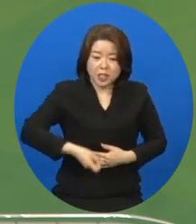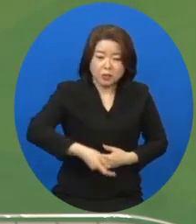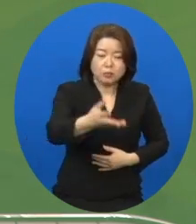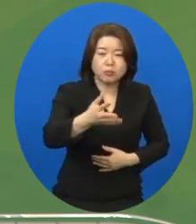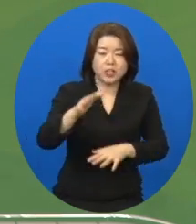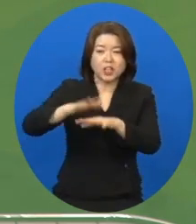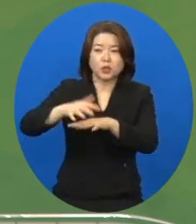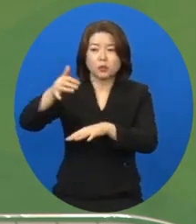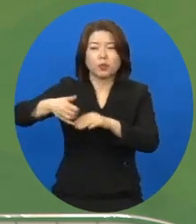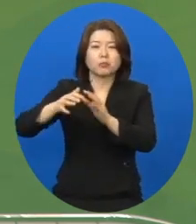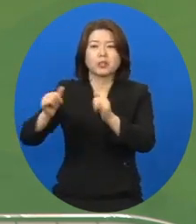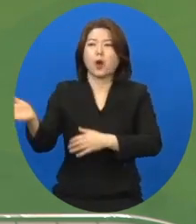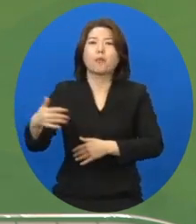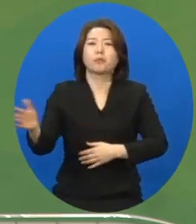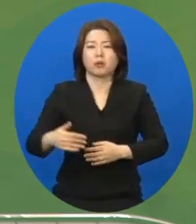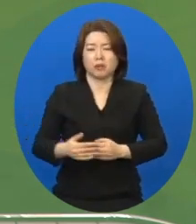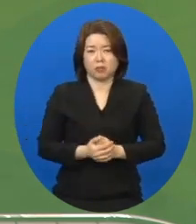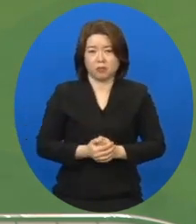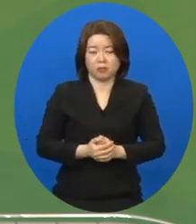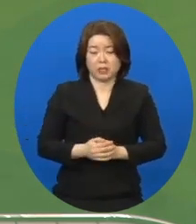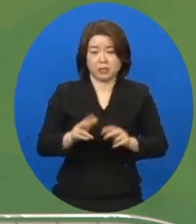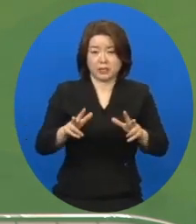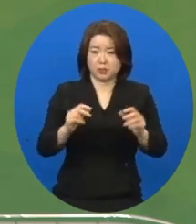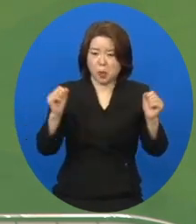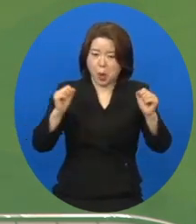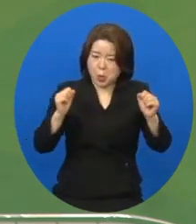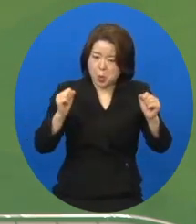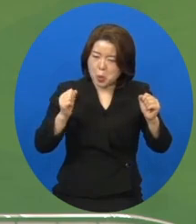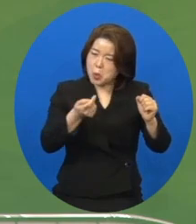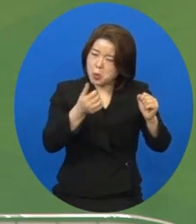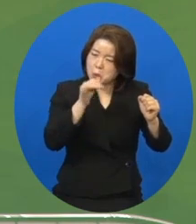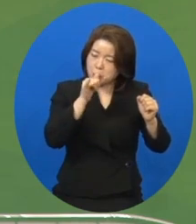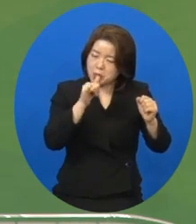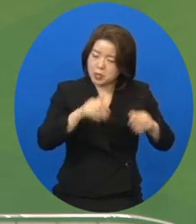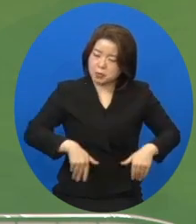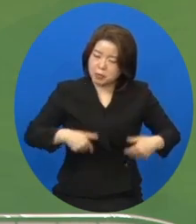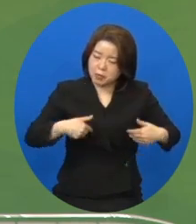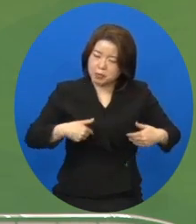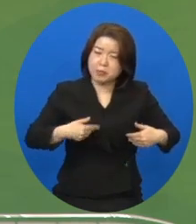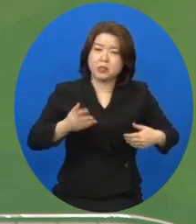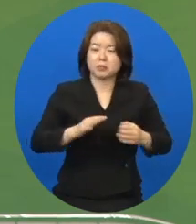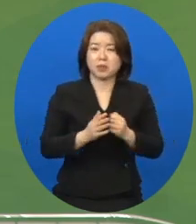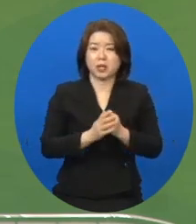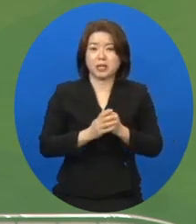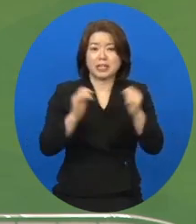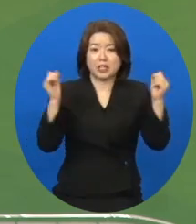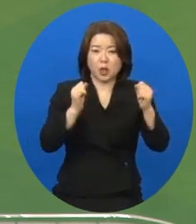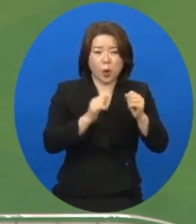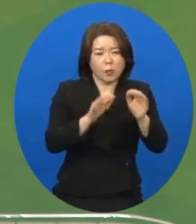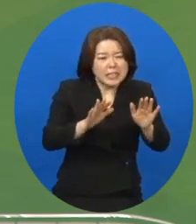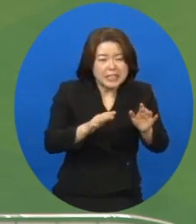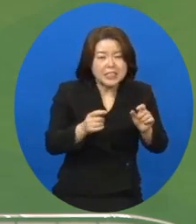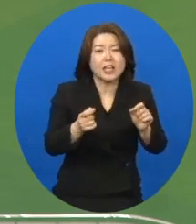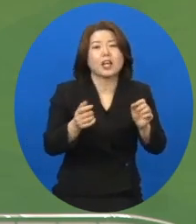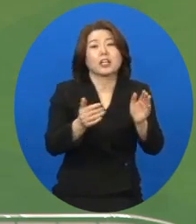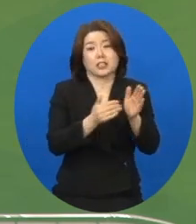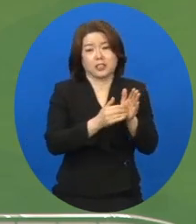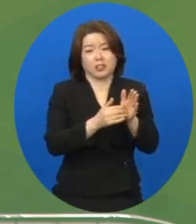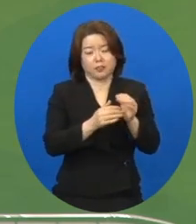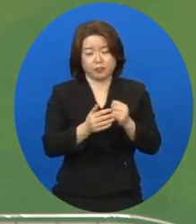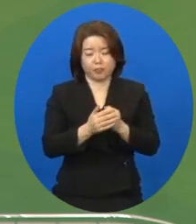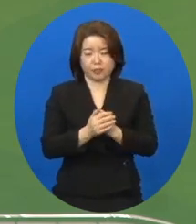지금은 비록 날씨가 쌀쌀한 봄이지만 이제 막 겨울을 지난 그러나 이제 곧 여름이